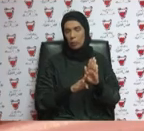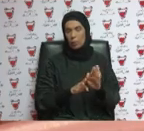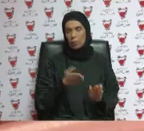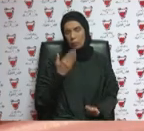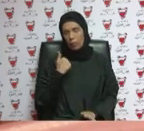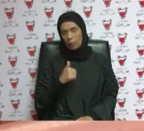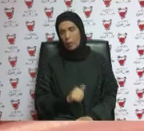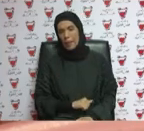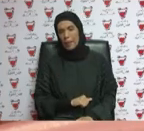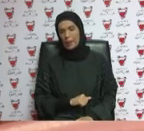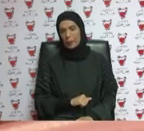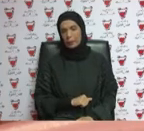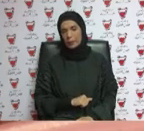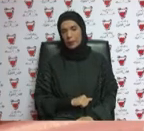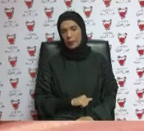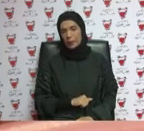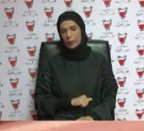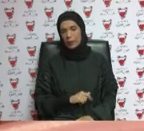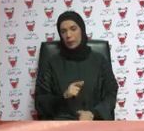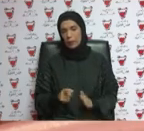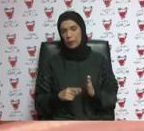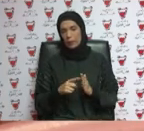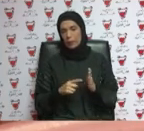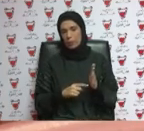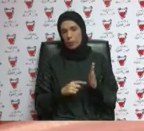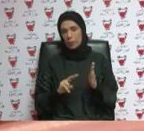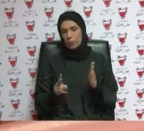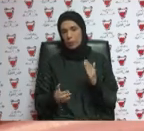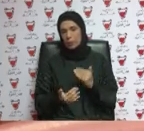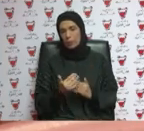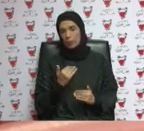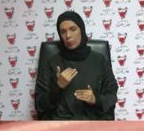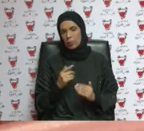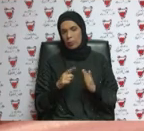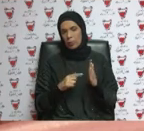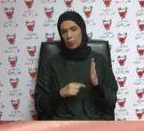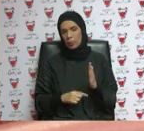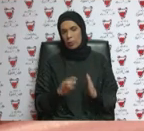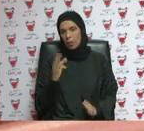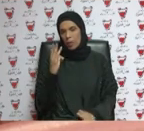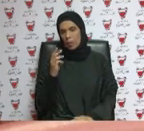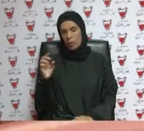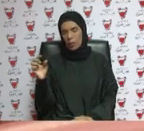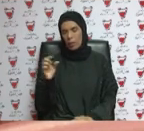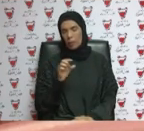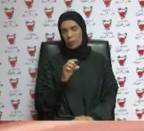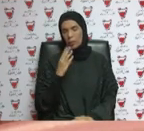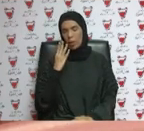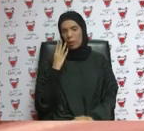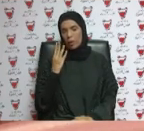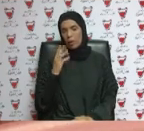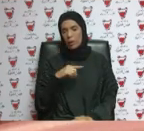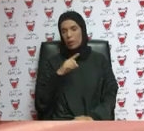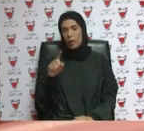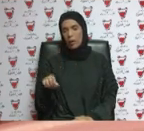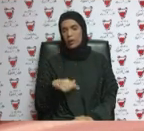وإذا بيستمر معناته أن أنا راح أسن مشروع قانون جديد، لأن هذا القانون محدد ب3 شهور من أبريل إلى